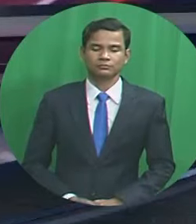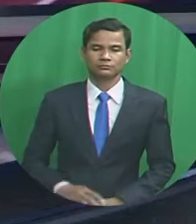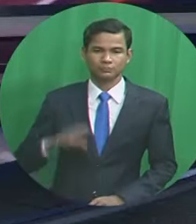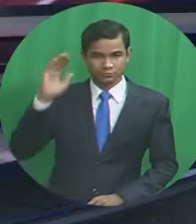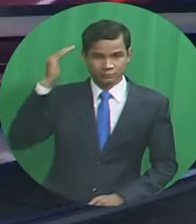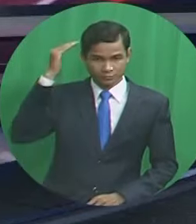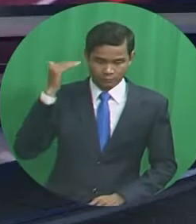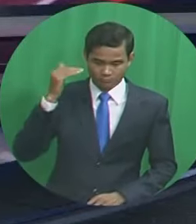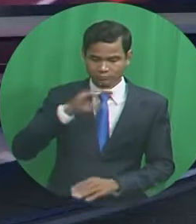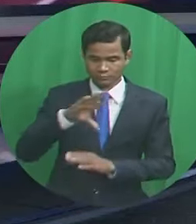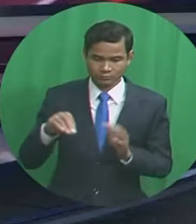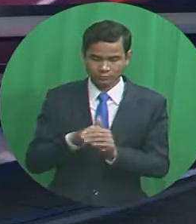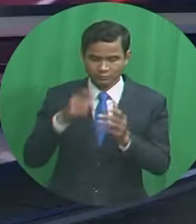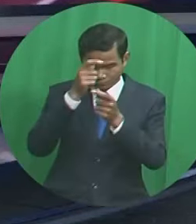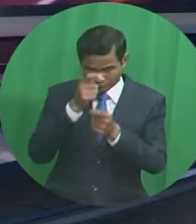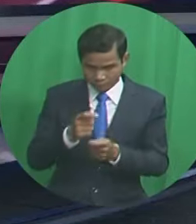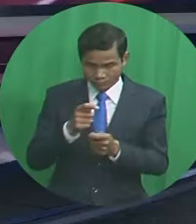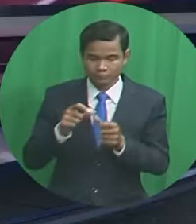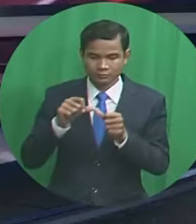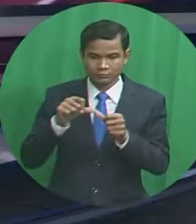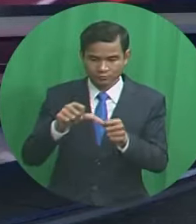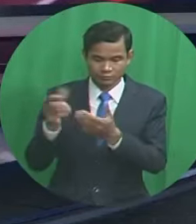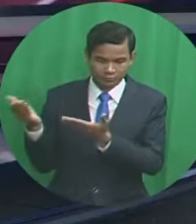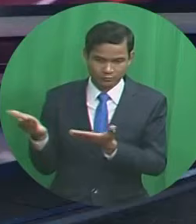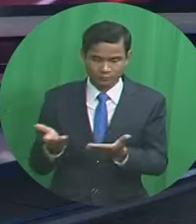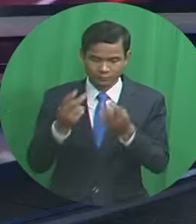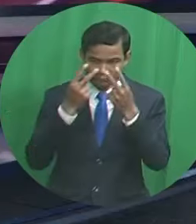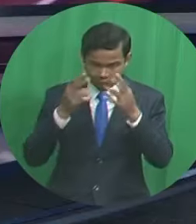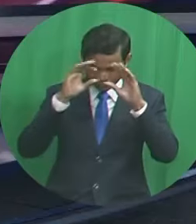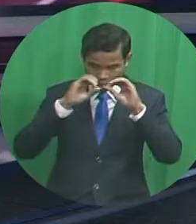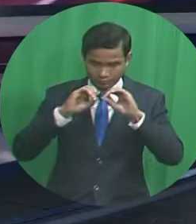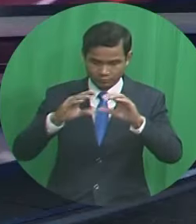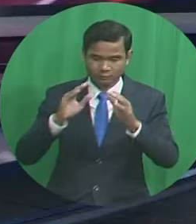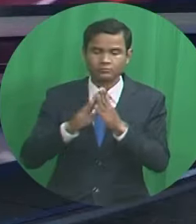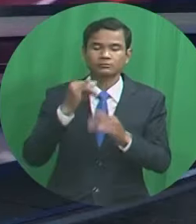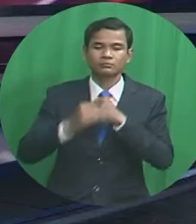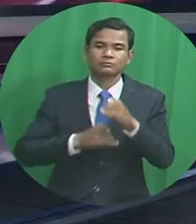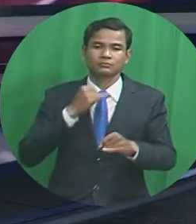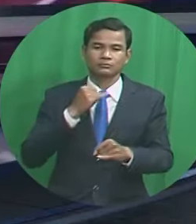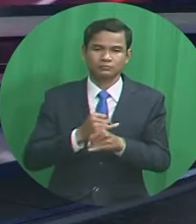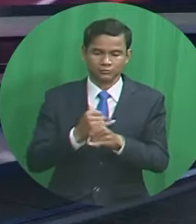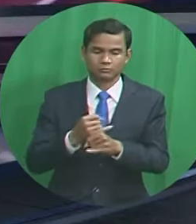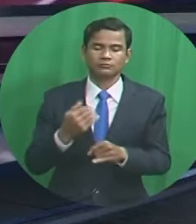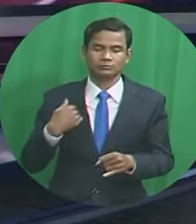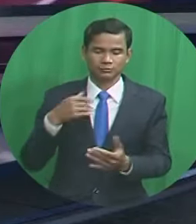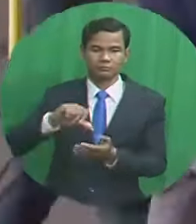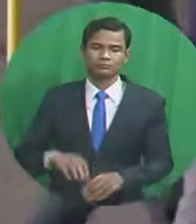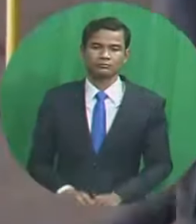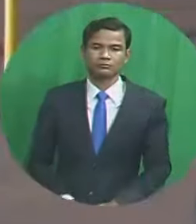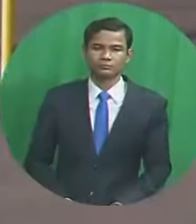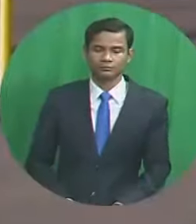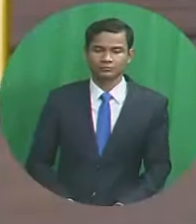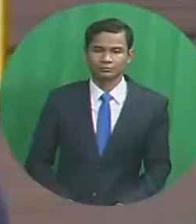លោកលោកស្រីអ្នកនាងកញ្ញាទ្រតេសនិកជនជាទីគោរពជាបន្តទៅទៀតនេះនាងខ្ញុំសូមជម្រាបជូនមេតិការព័ត៌មានអន្តរជាតិសំខាន់សំខា